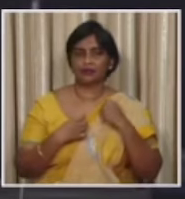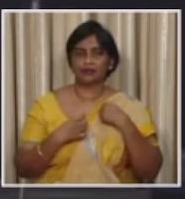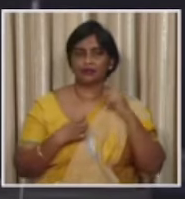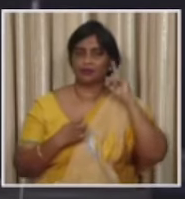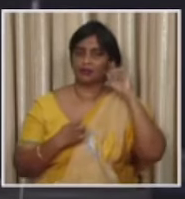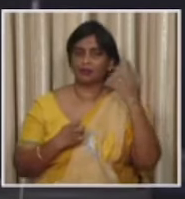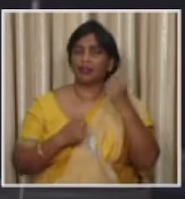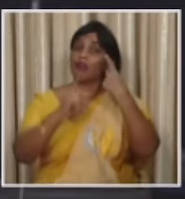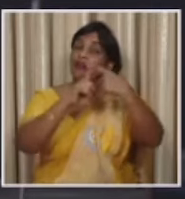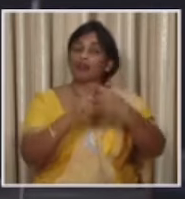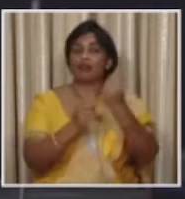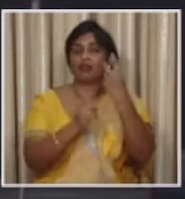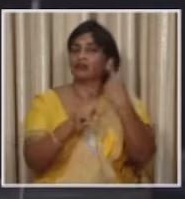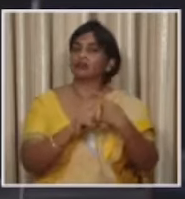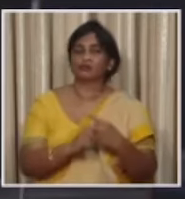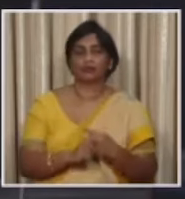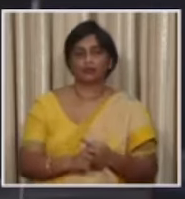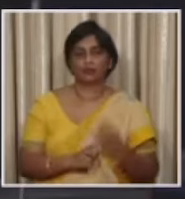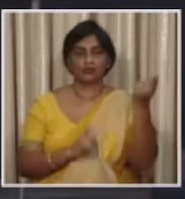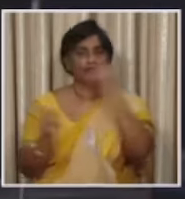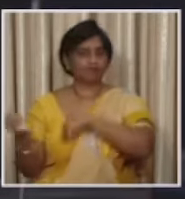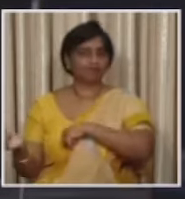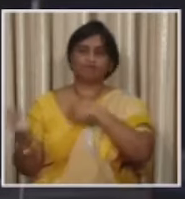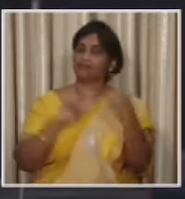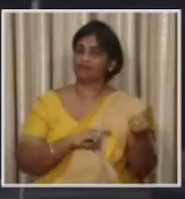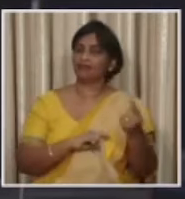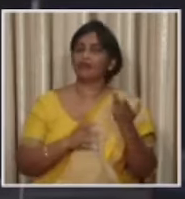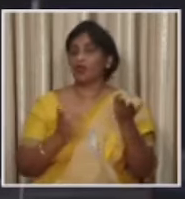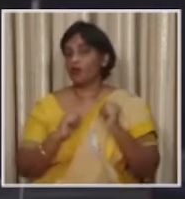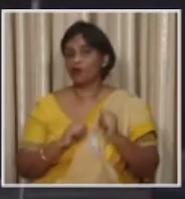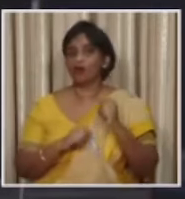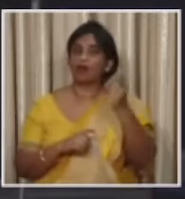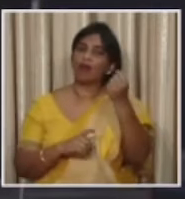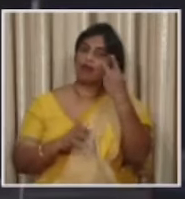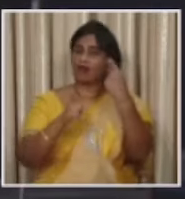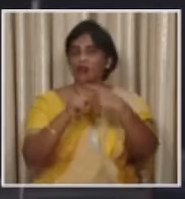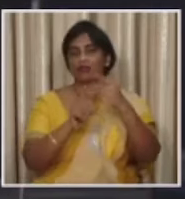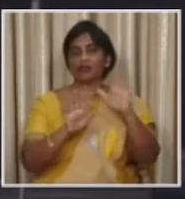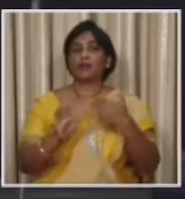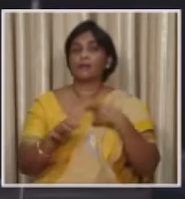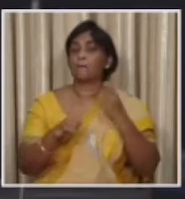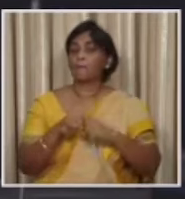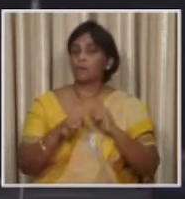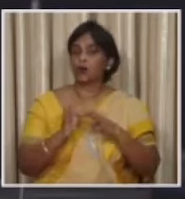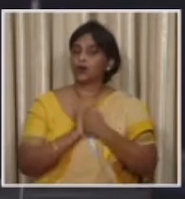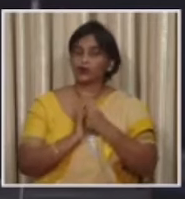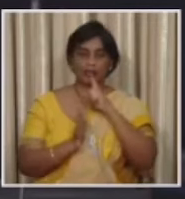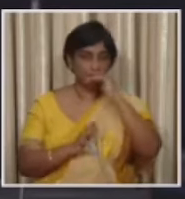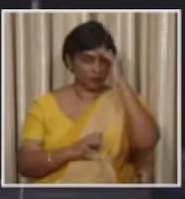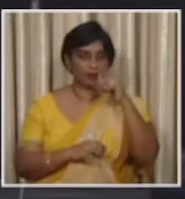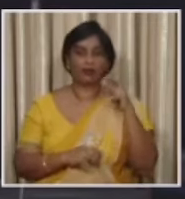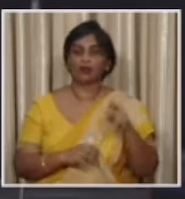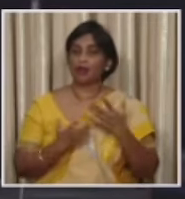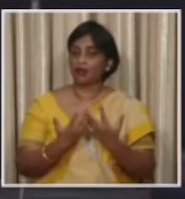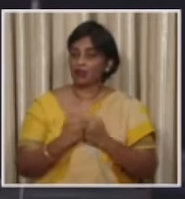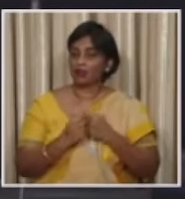ඔබතුමාල ගණන් හදහද ඉන්න, ඔබතුමාල එහාට යන ගාන, ඔබතුමාල මෙහාට යන ගාන ඔබතුමා හදහද ඉන්නවා. හැබැයි ප්‍රශ්න තියෙන්නේ ගරු කතානායකතුමනි,